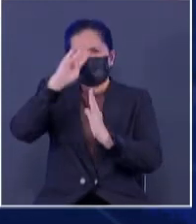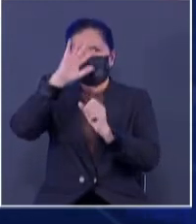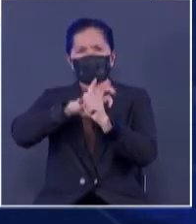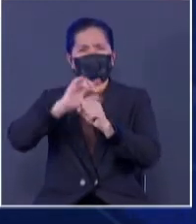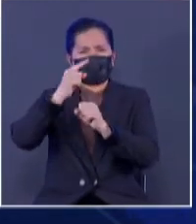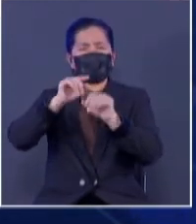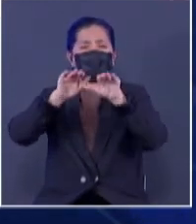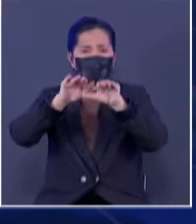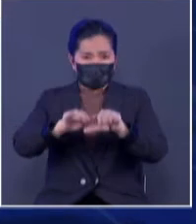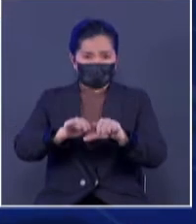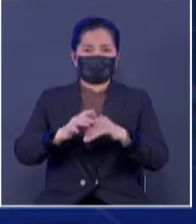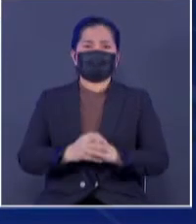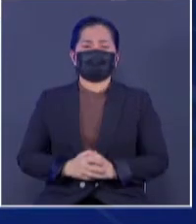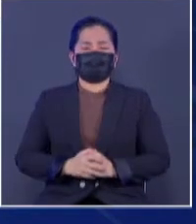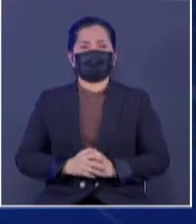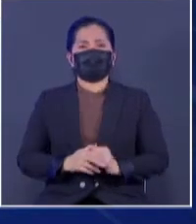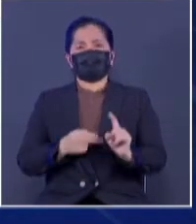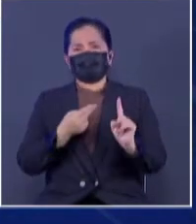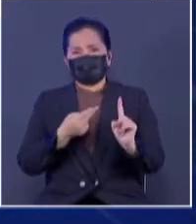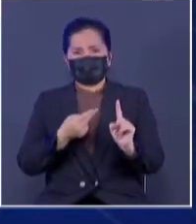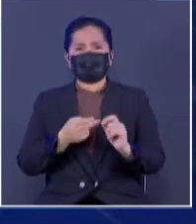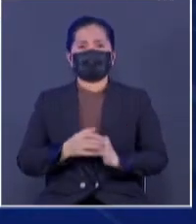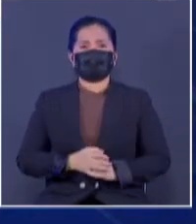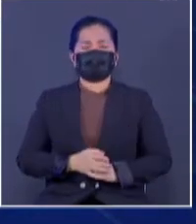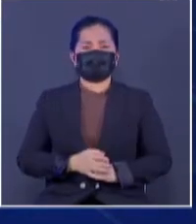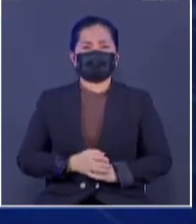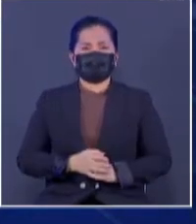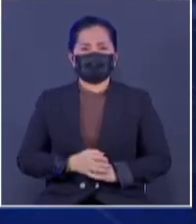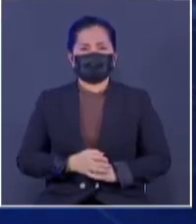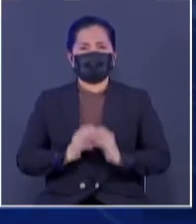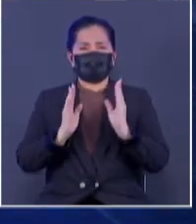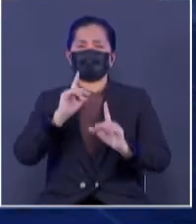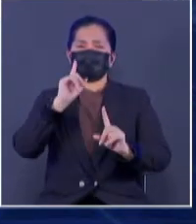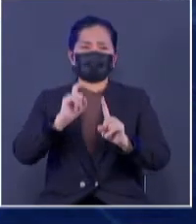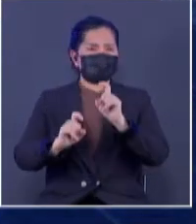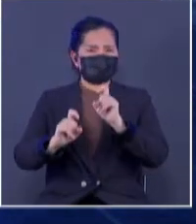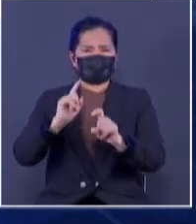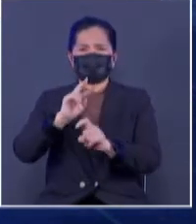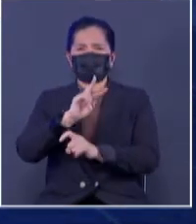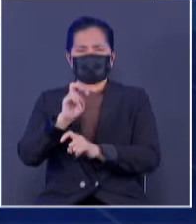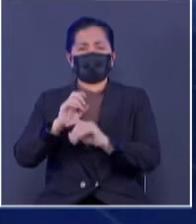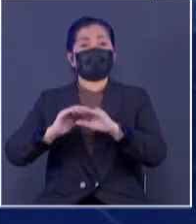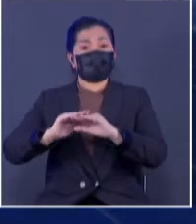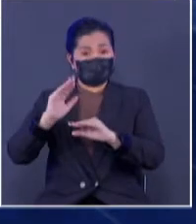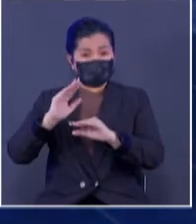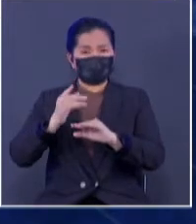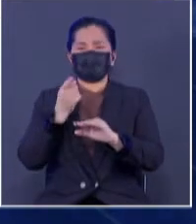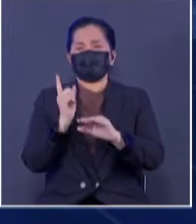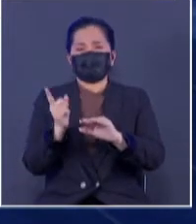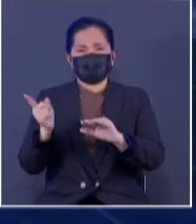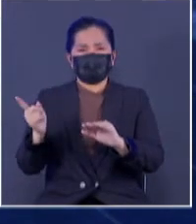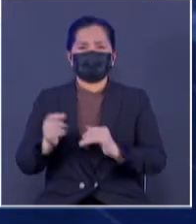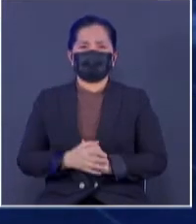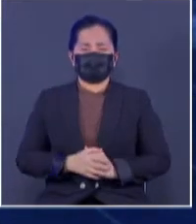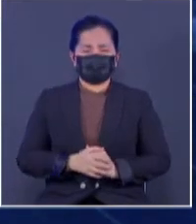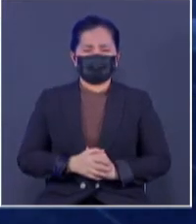หม่ลดลงอยู่ที่ 10,000 คนค่ะส่วนตัวเลขผู้เสียชีวิตที่ระดับ200คนจะยังคงเป็นแบบนี้อี